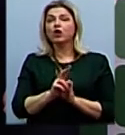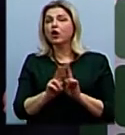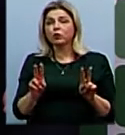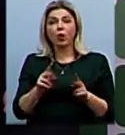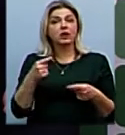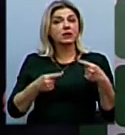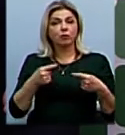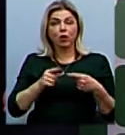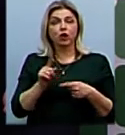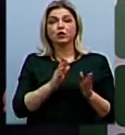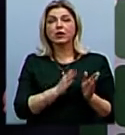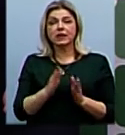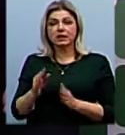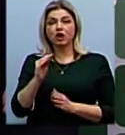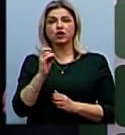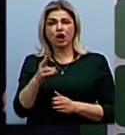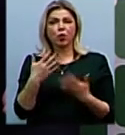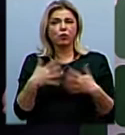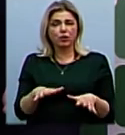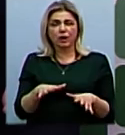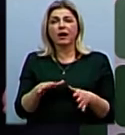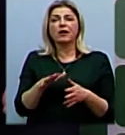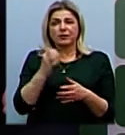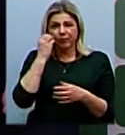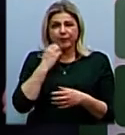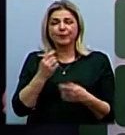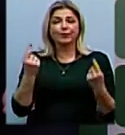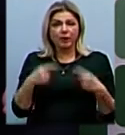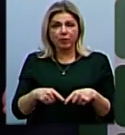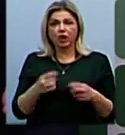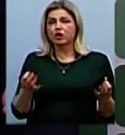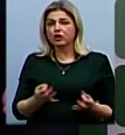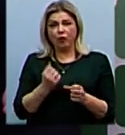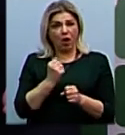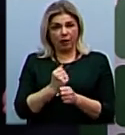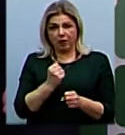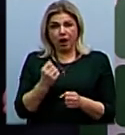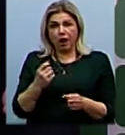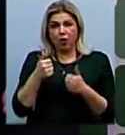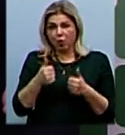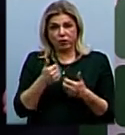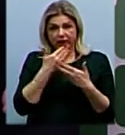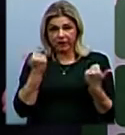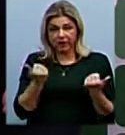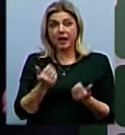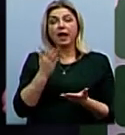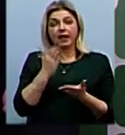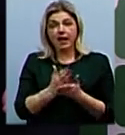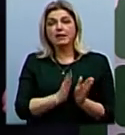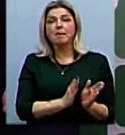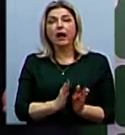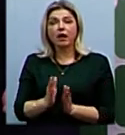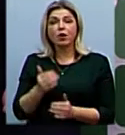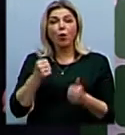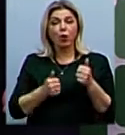система ЖЭКовская прогнившая и ни к чему хорошему не приводящая. Есть механизм конкурса, этот механизм конкурса